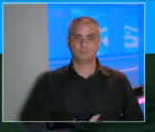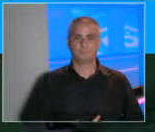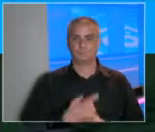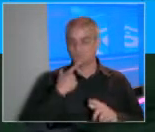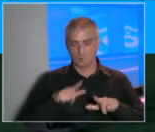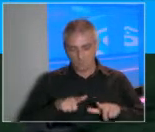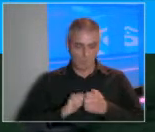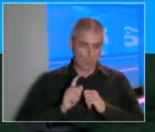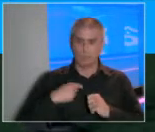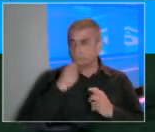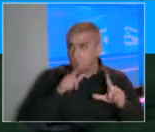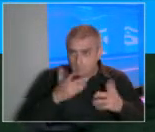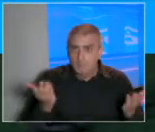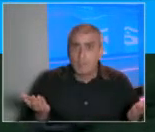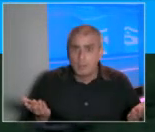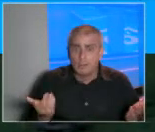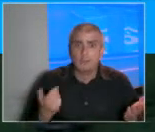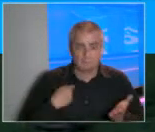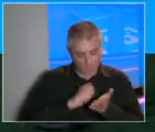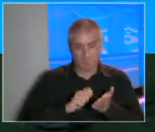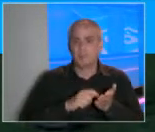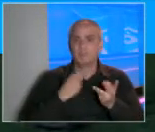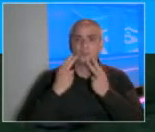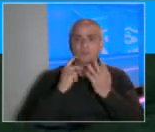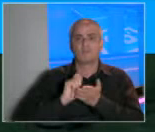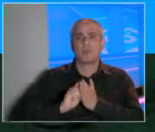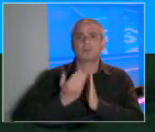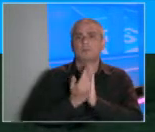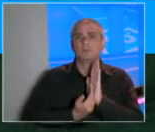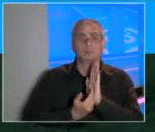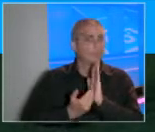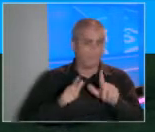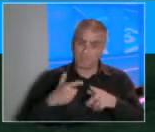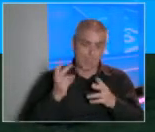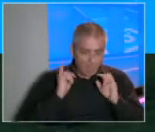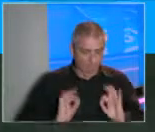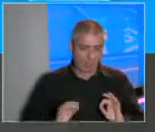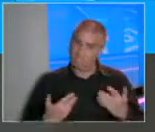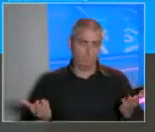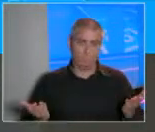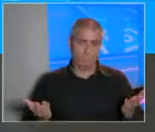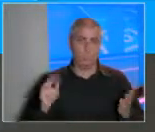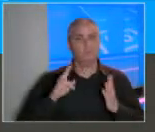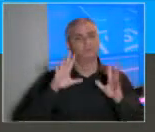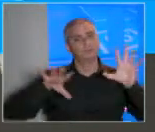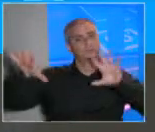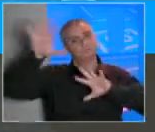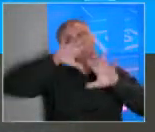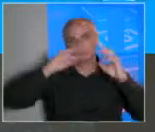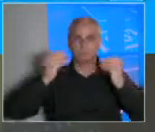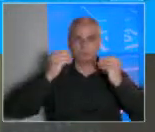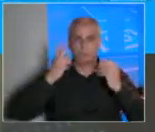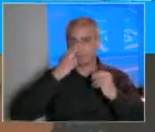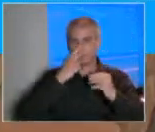מפה ולא מפה. שאלתי על המפה. וכתבתי לי גם את התשובות בצד. אין עדיין מפה אמיתית. זאת אומרת, יש איזו תמונת לוויין שמישהו